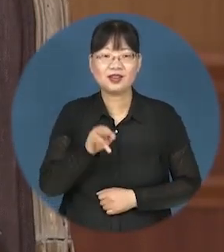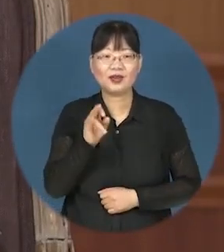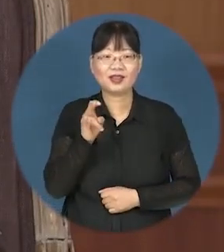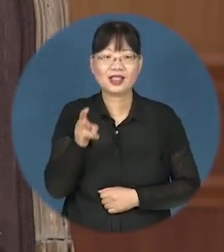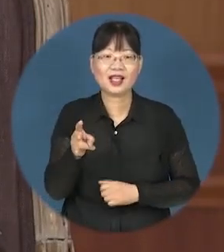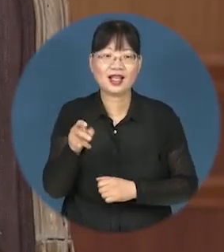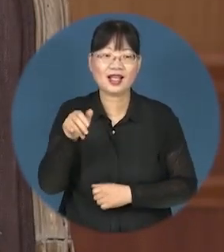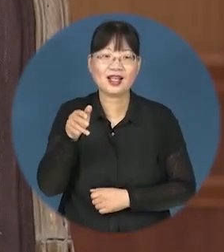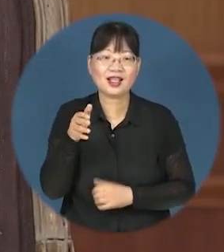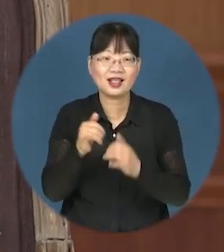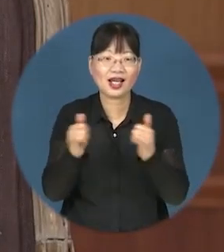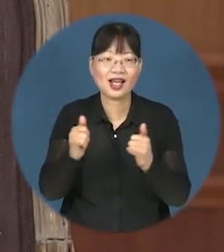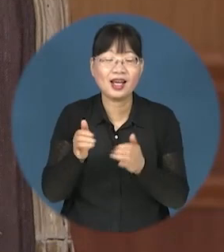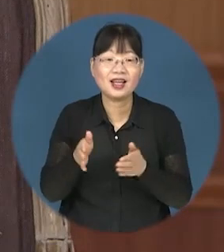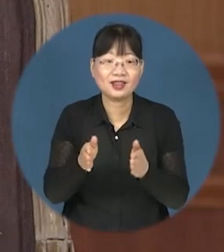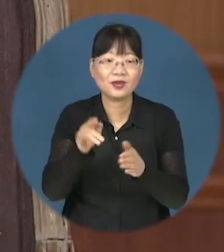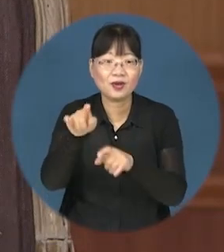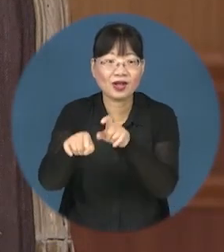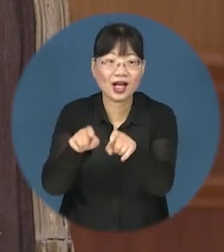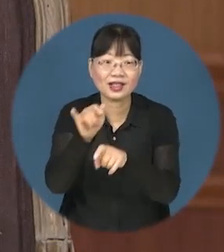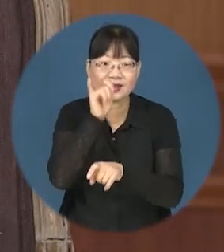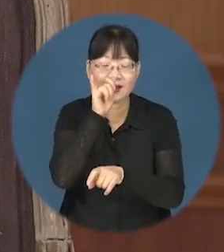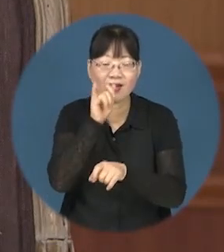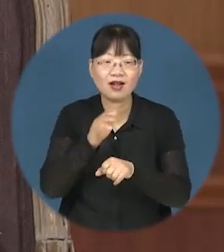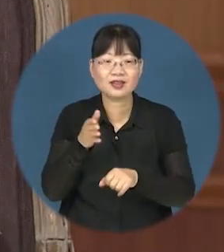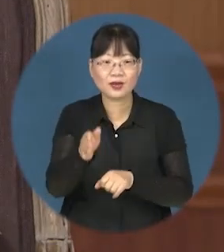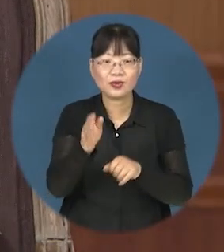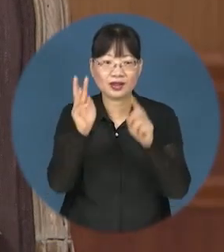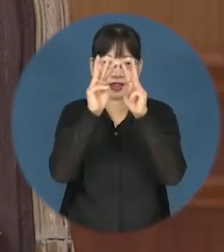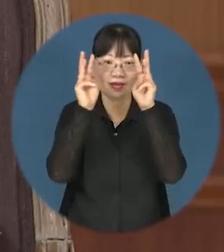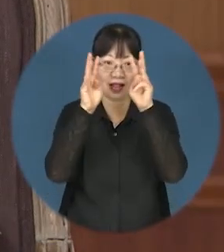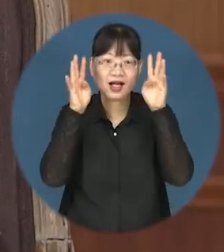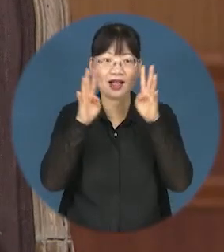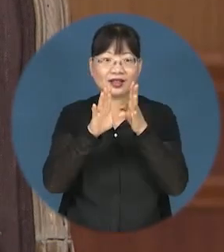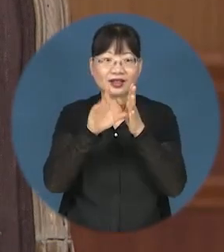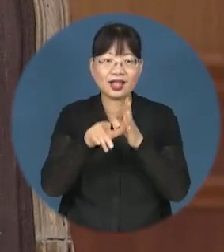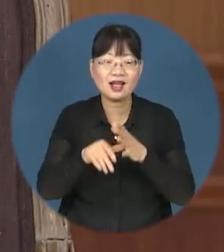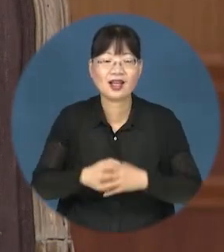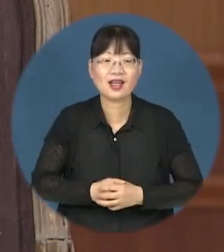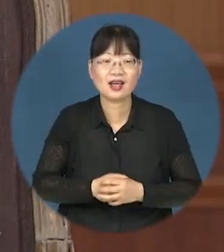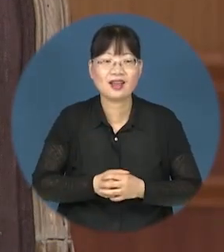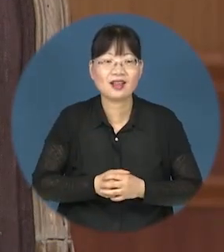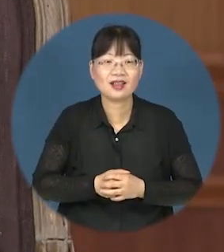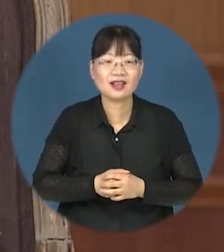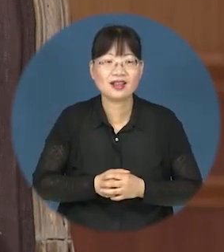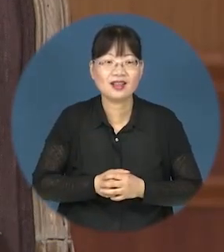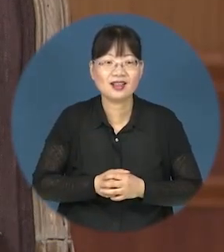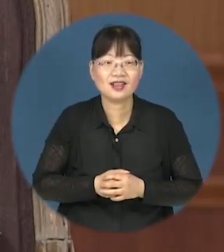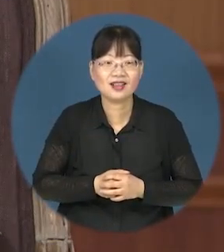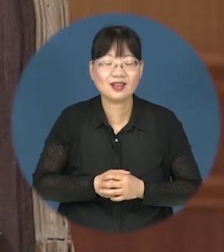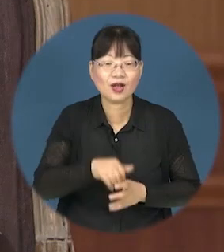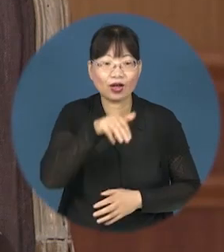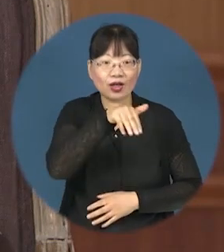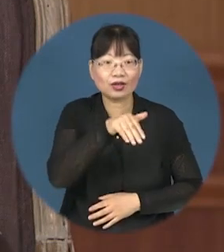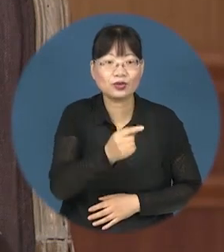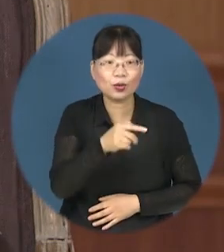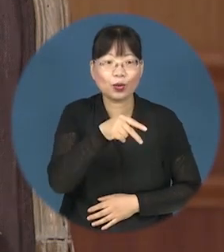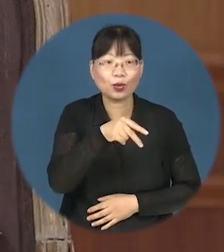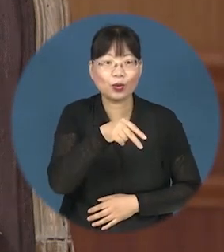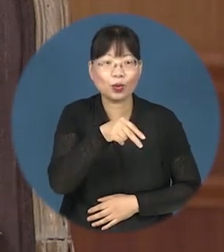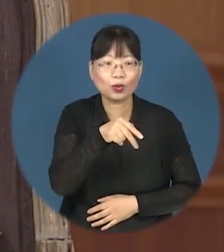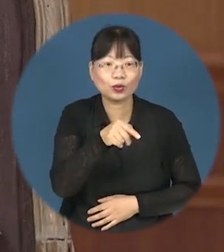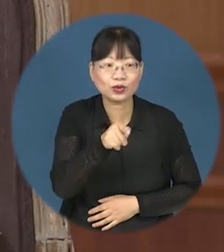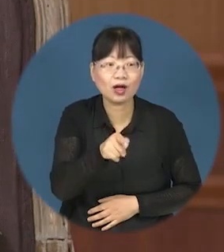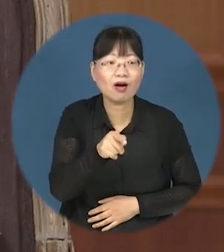외가의 길로 가기에 전공 3학년 4학년 때의 행사와 초서를 배우게 됩니다 초속 아마 흘림 제외